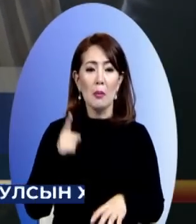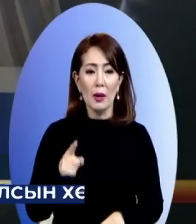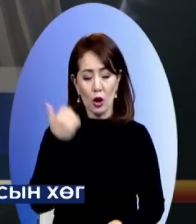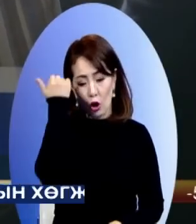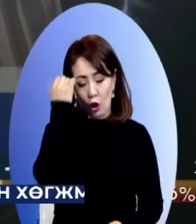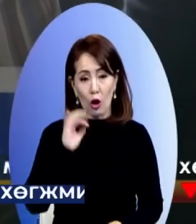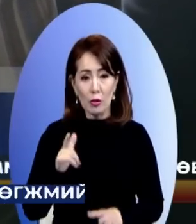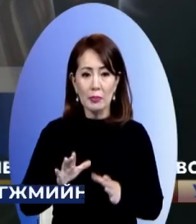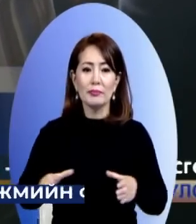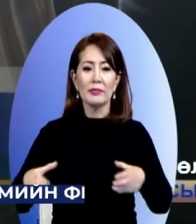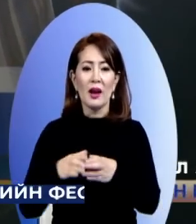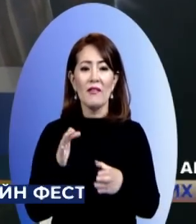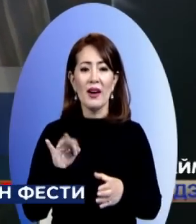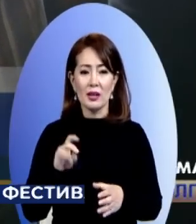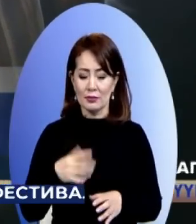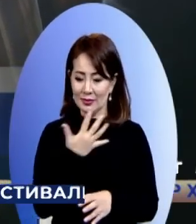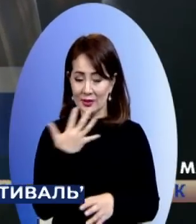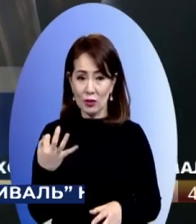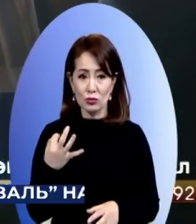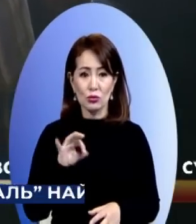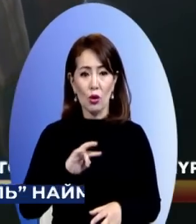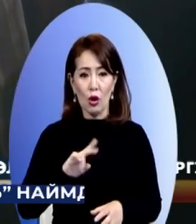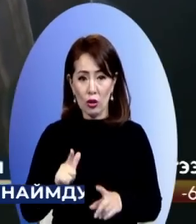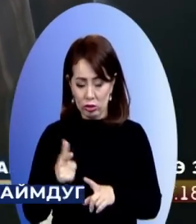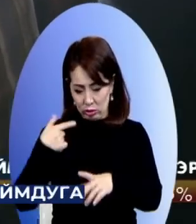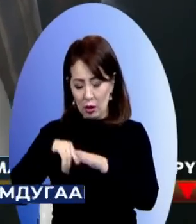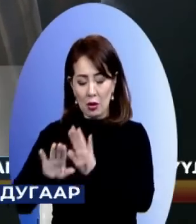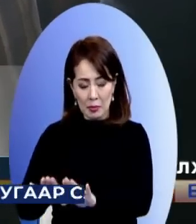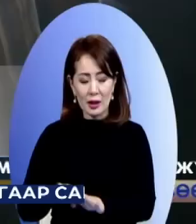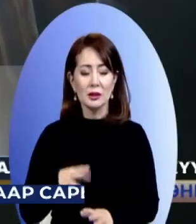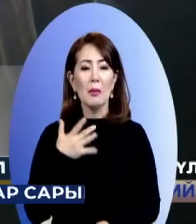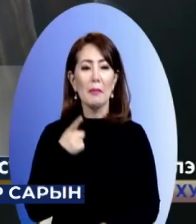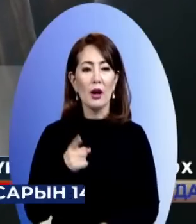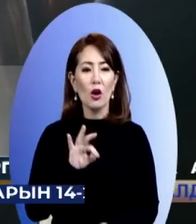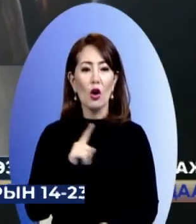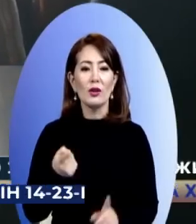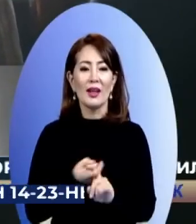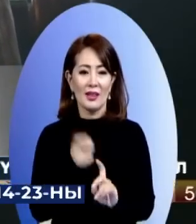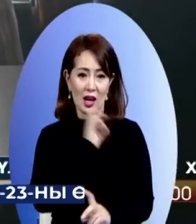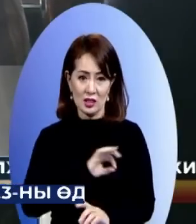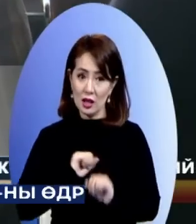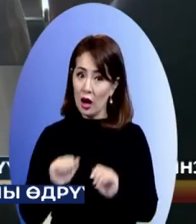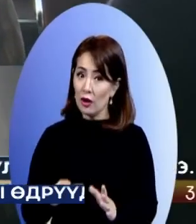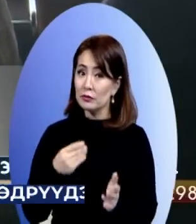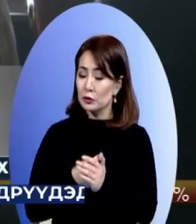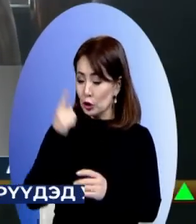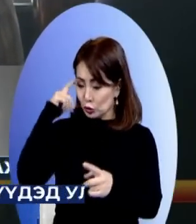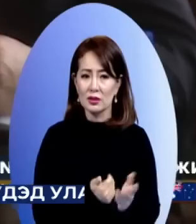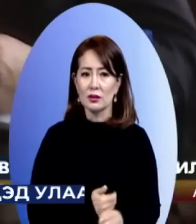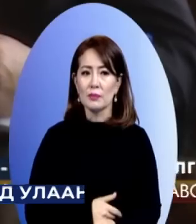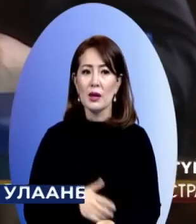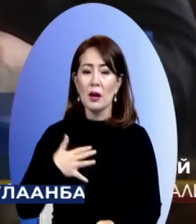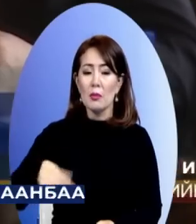бол одоо 500 хонтой бай, 500-аас 1000 хонны хэмжээний ашигшим авна л гэсэн тийм бодлогоор зорилгоор л одоо бүс нутгаа зарлж